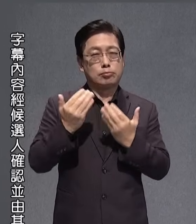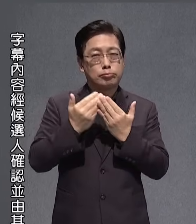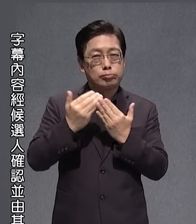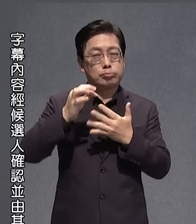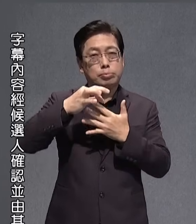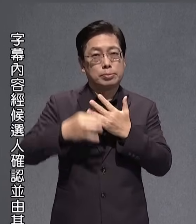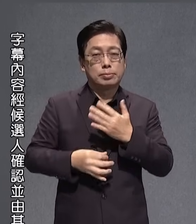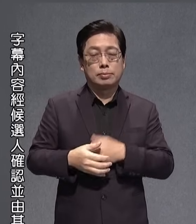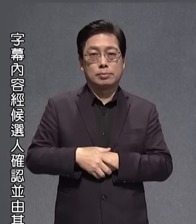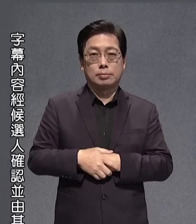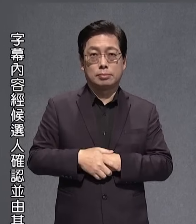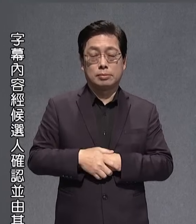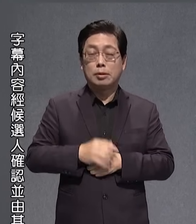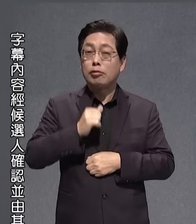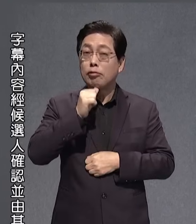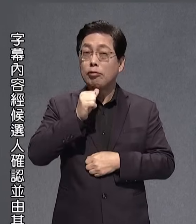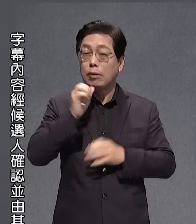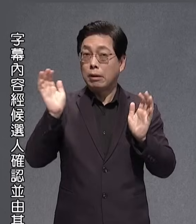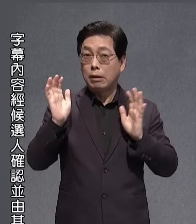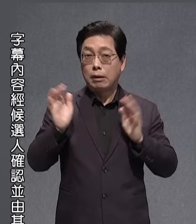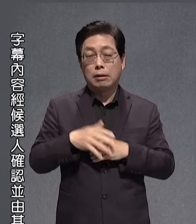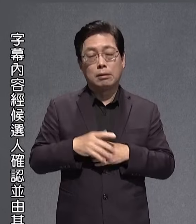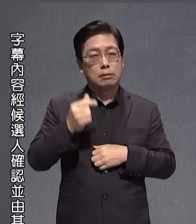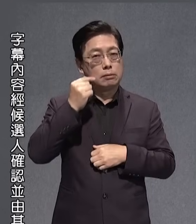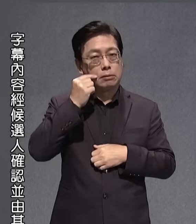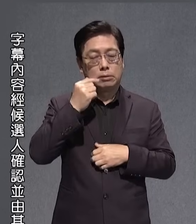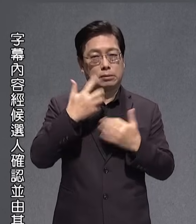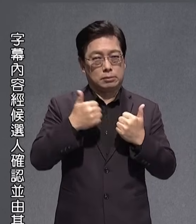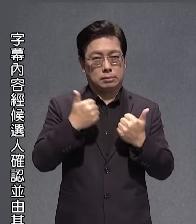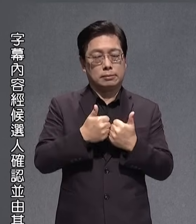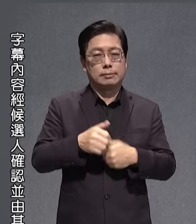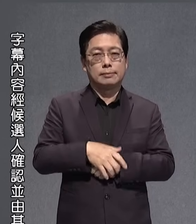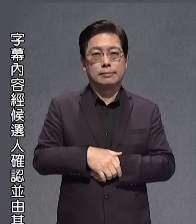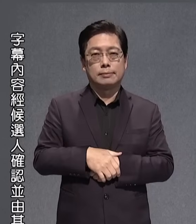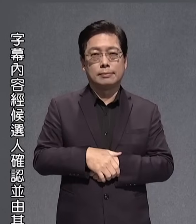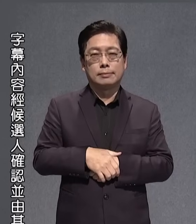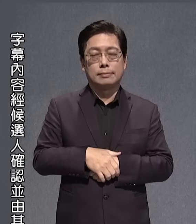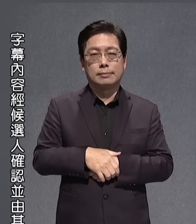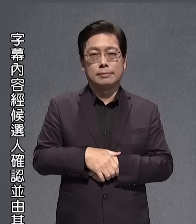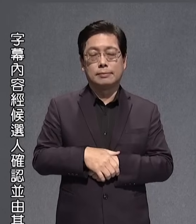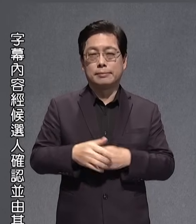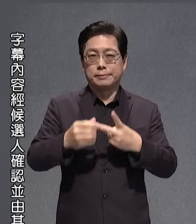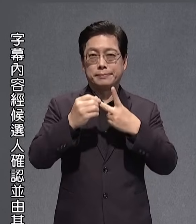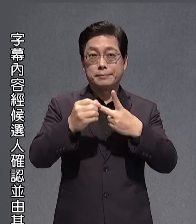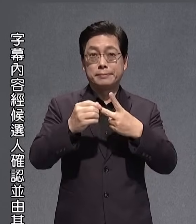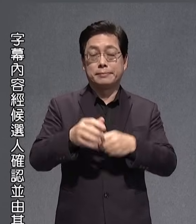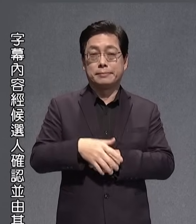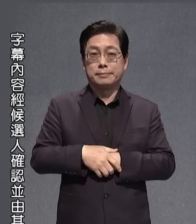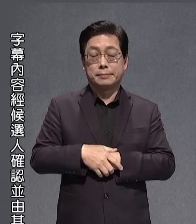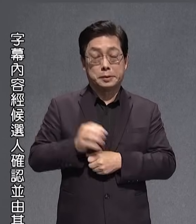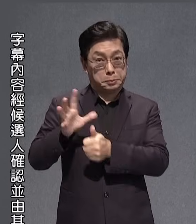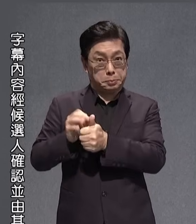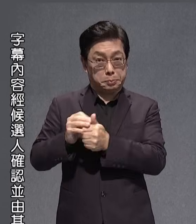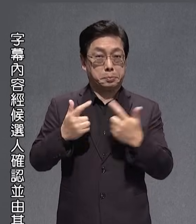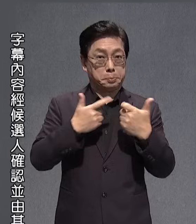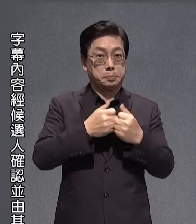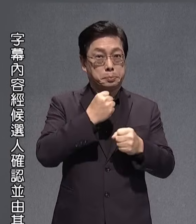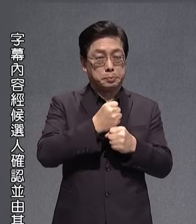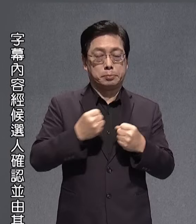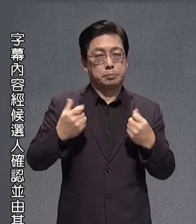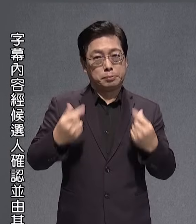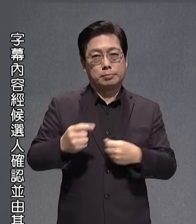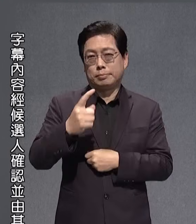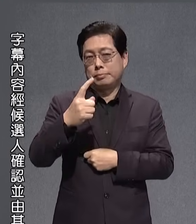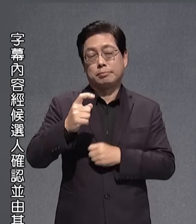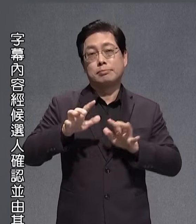之下，穷人家的小孩子反而没有更好的机会。第二，无法学以致用。在台湾